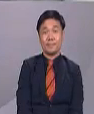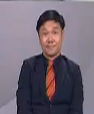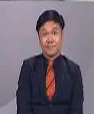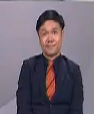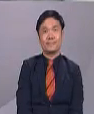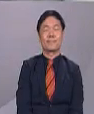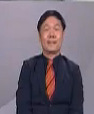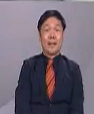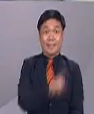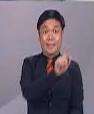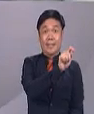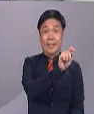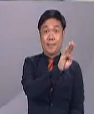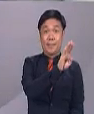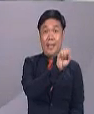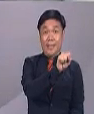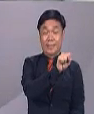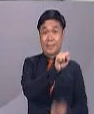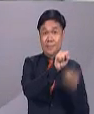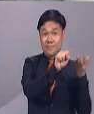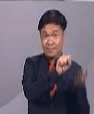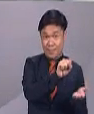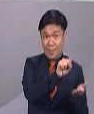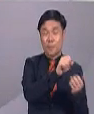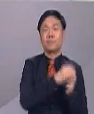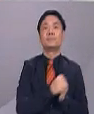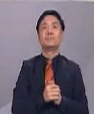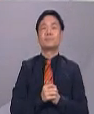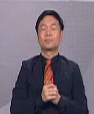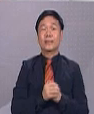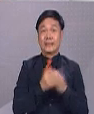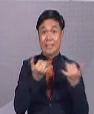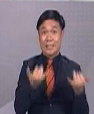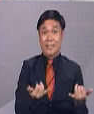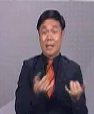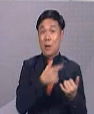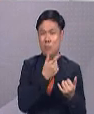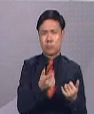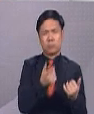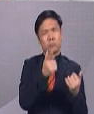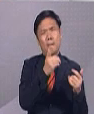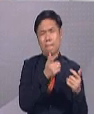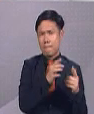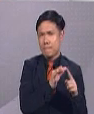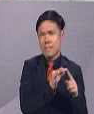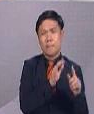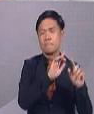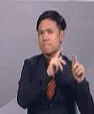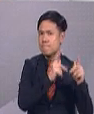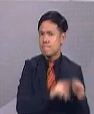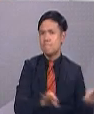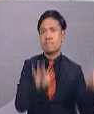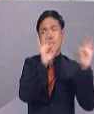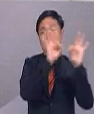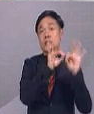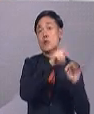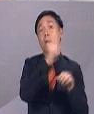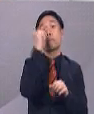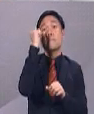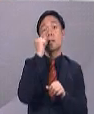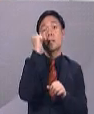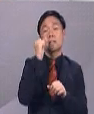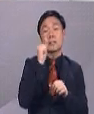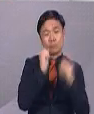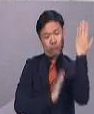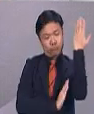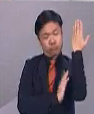Terminal Bersepadu Selatan TBS bukan asing buat warga kota, bahkan menjadi salah satu hub penting untuk mendapatkan perkhidmatan bas ke seluruh negara, lebih-lebih